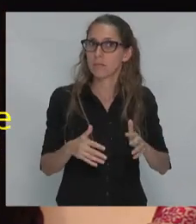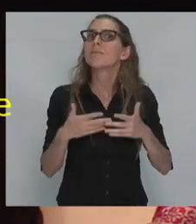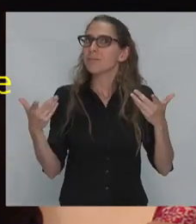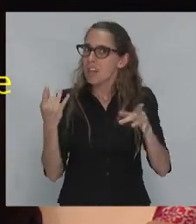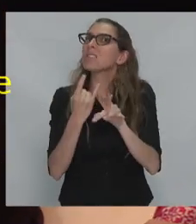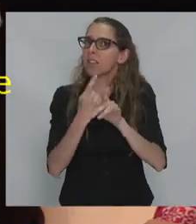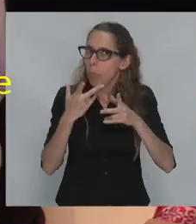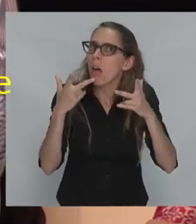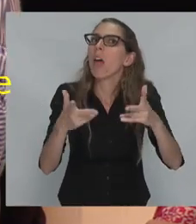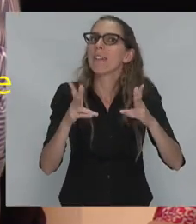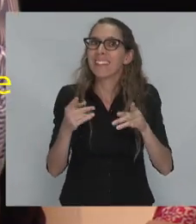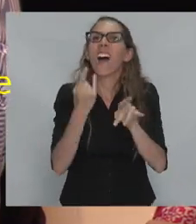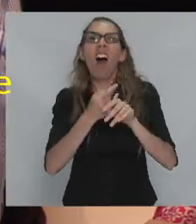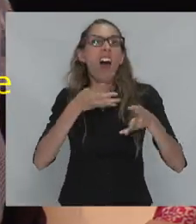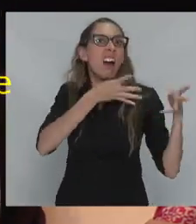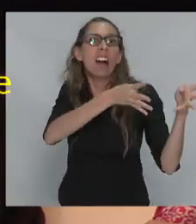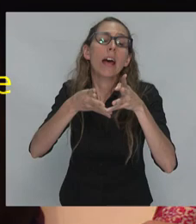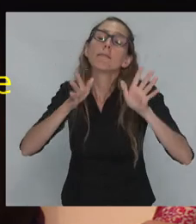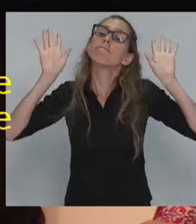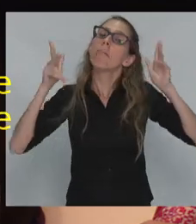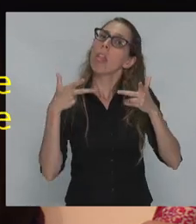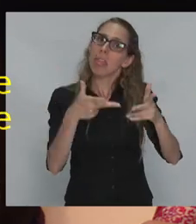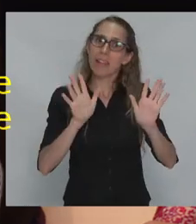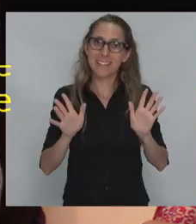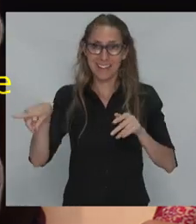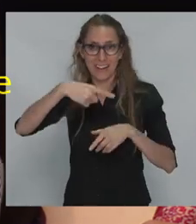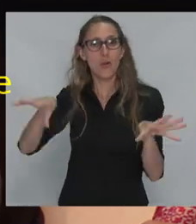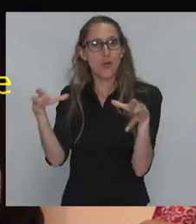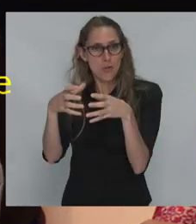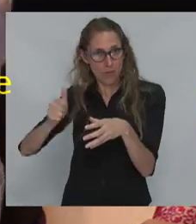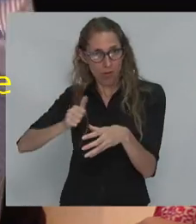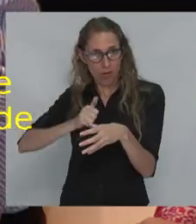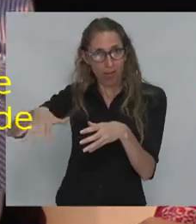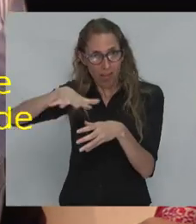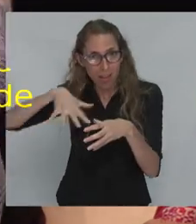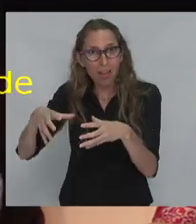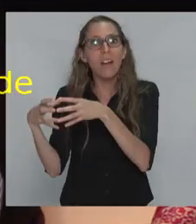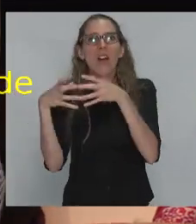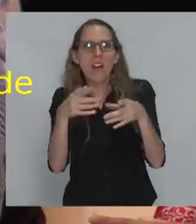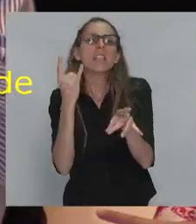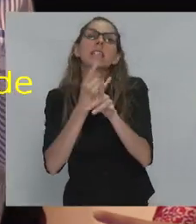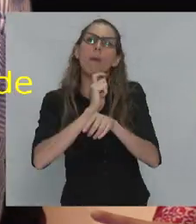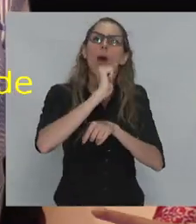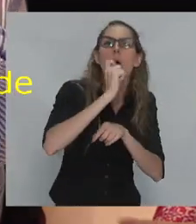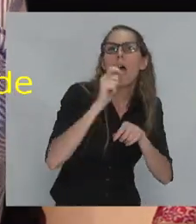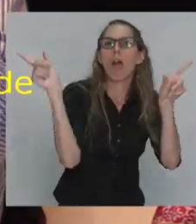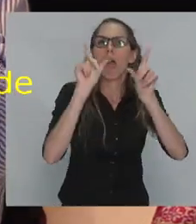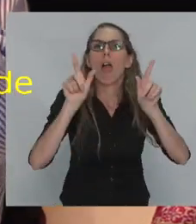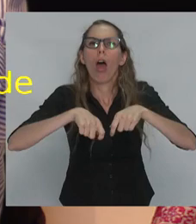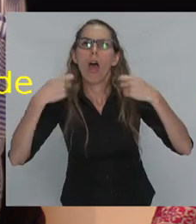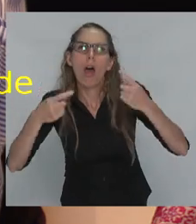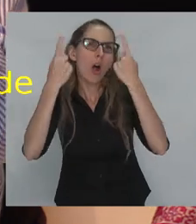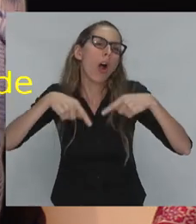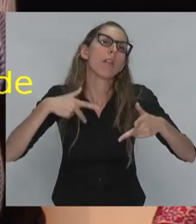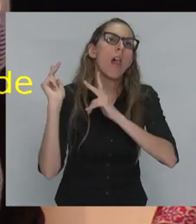D'ailleurs, l'armée israélienne, tout le monde dans la presse répète comme des perroquets, « Tzahal, Tzahal », Tzahal veut